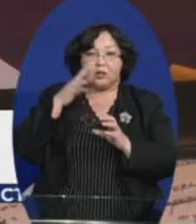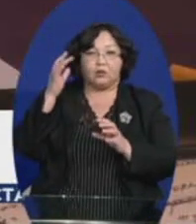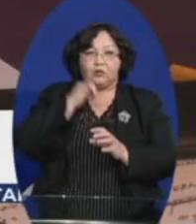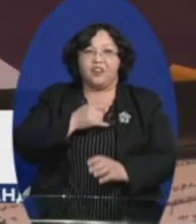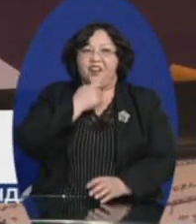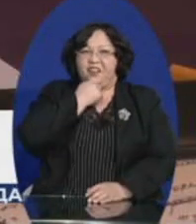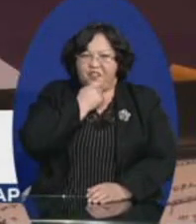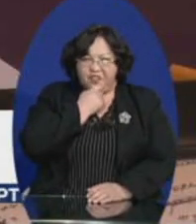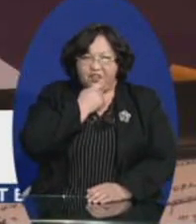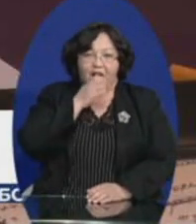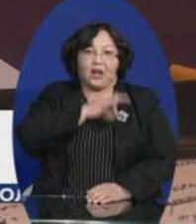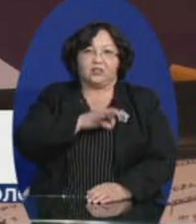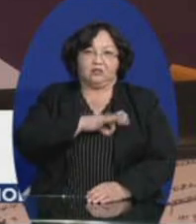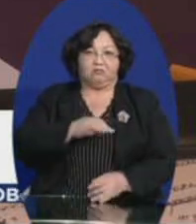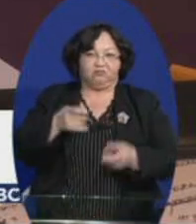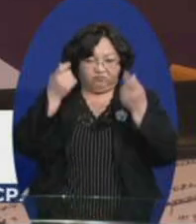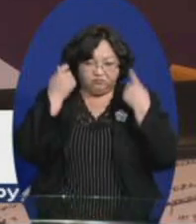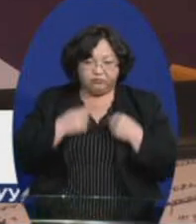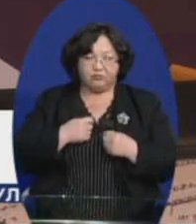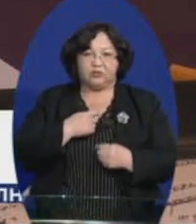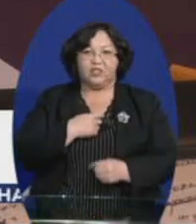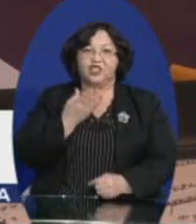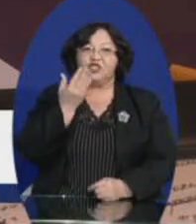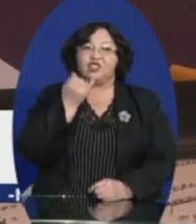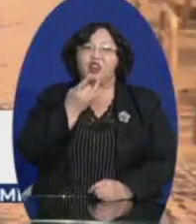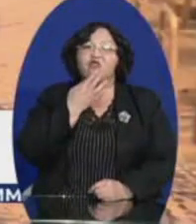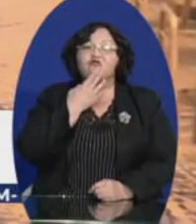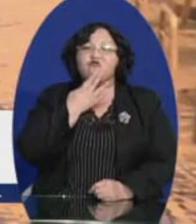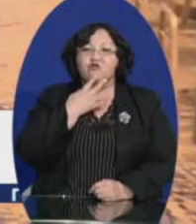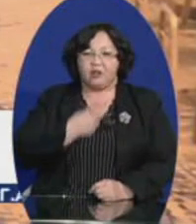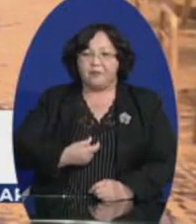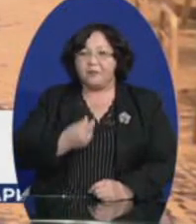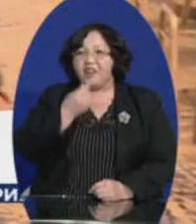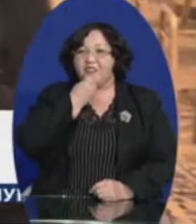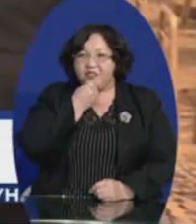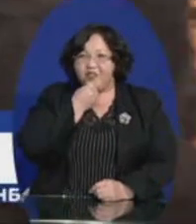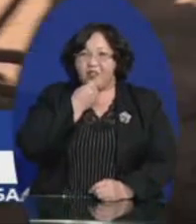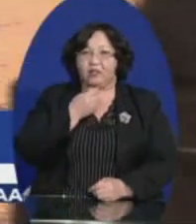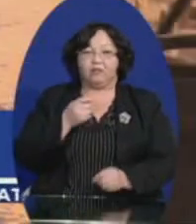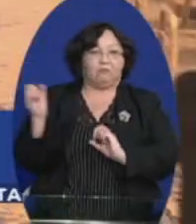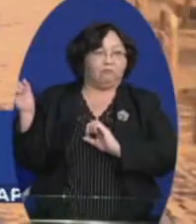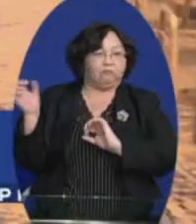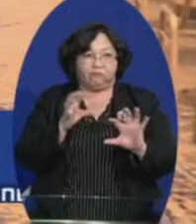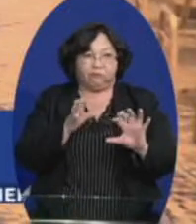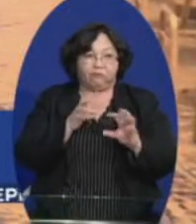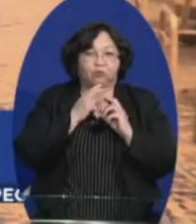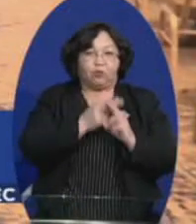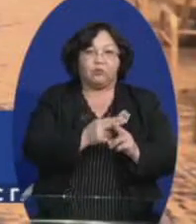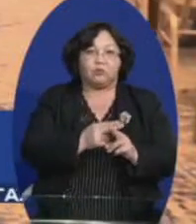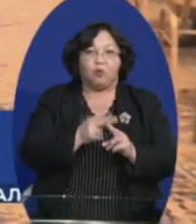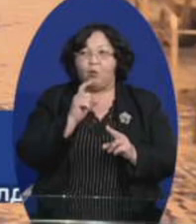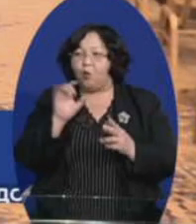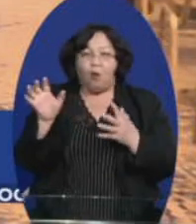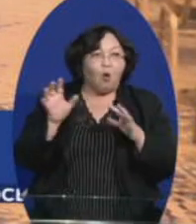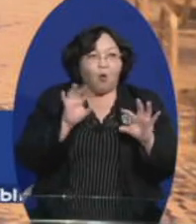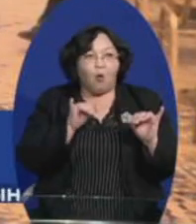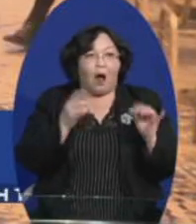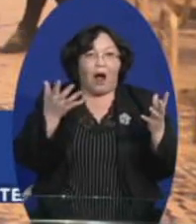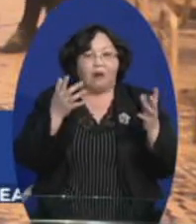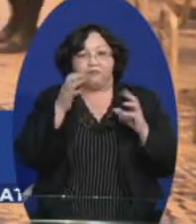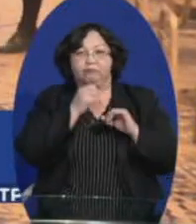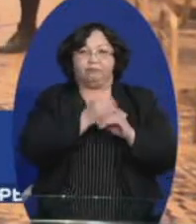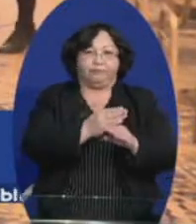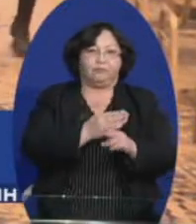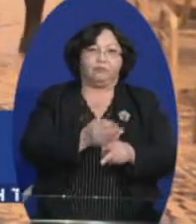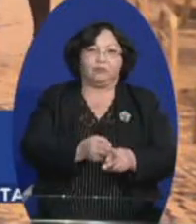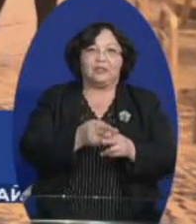улсад бол сургуулийн хүүхдүүд шар шүглэлтэй. Тэгээ ямар нэгэн байдлаар тэр хүүхдэд тусламж хэрэгтэй болоход заавал